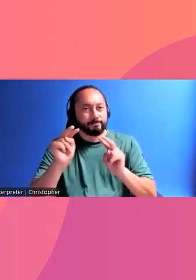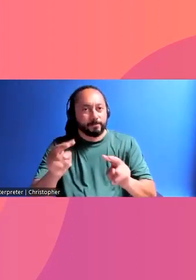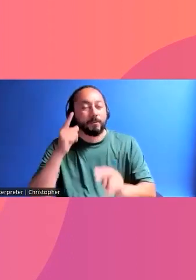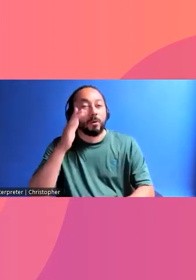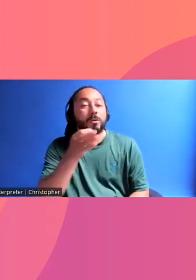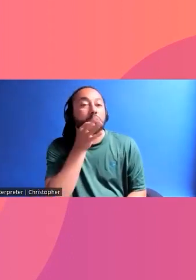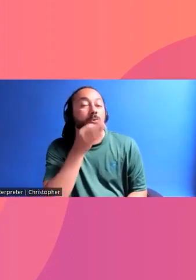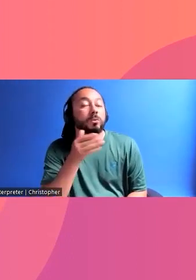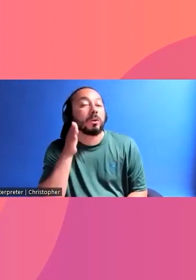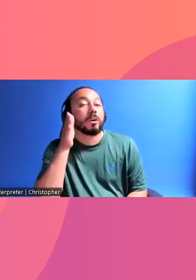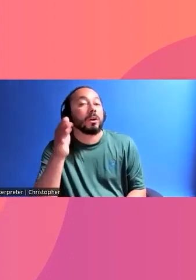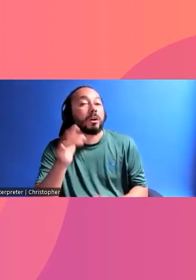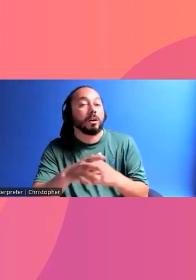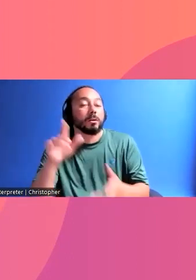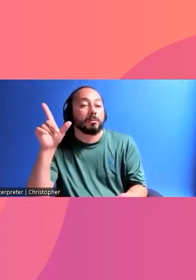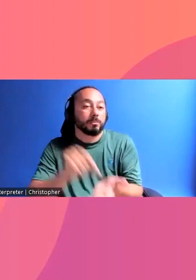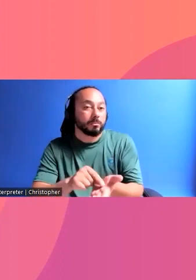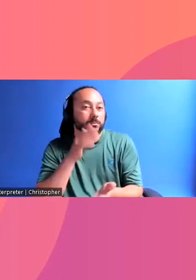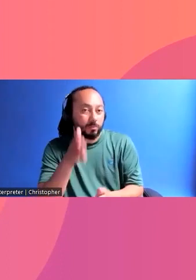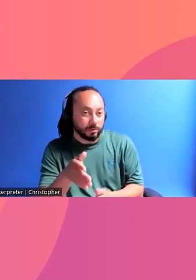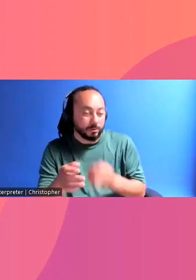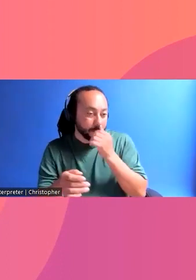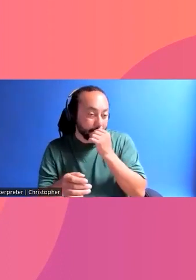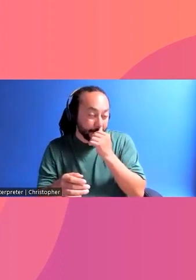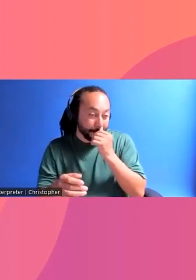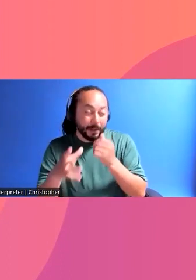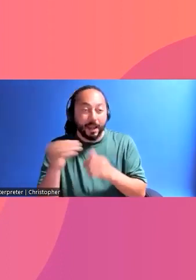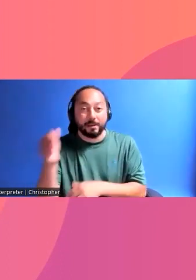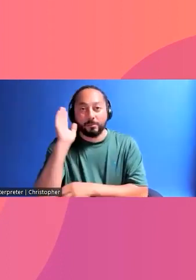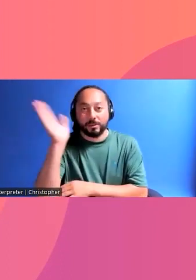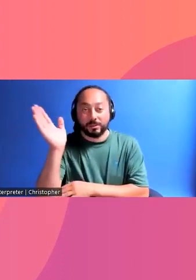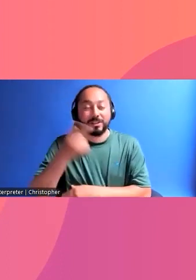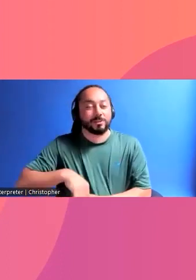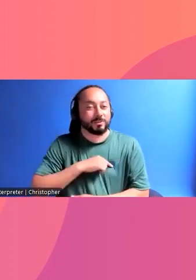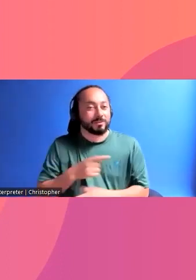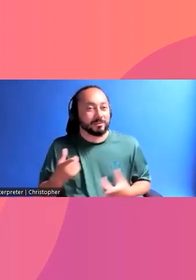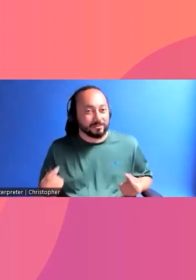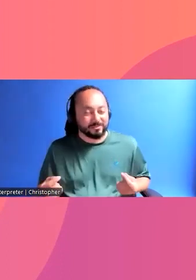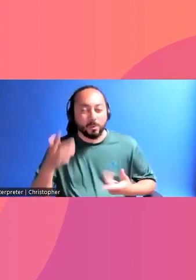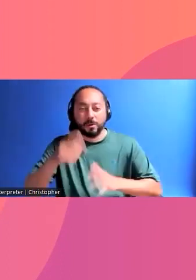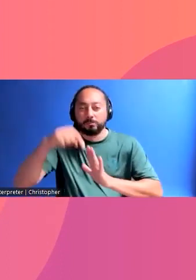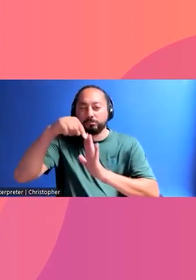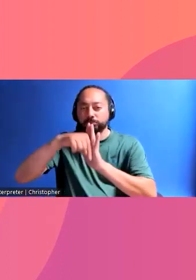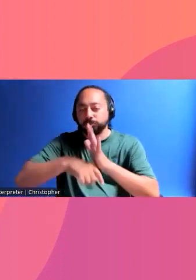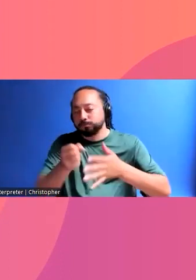je vous encourage à garder un œil sur les publications qui s'en viennent, ainsi que les présentations qui s'en viennent.